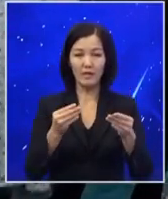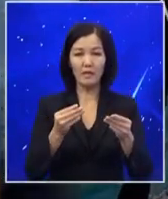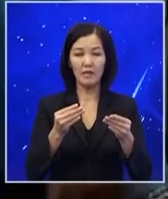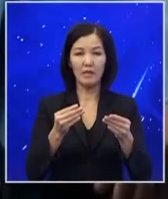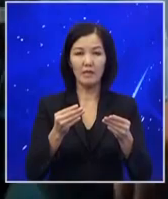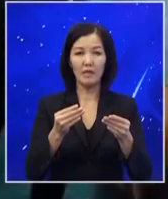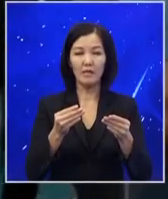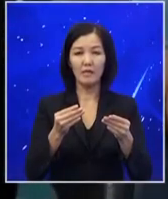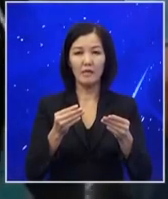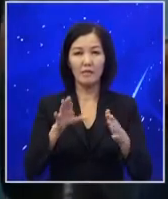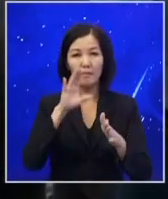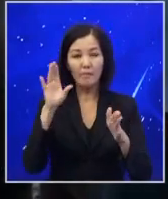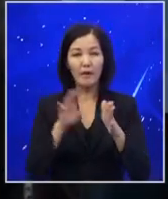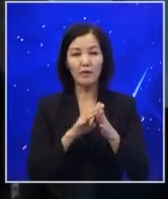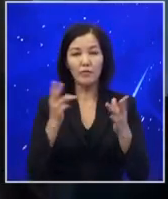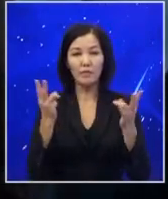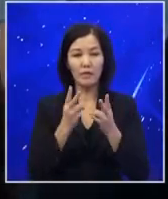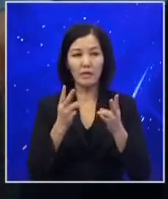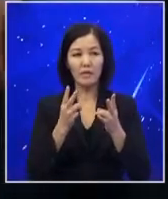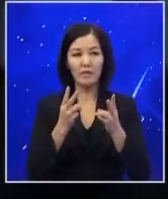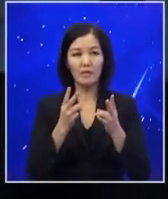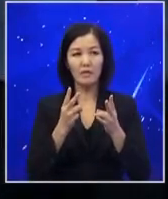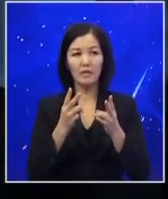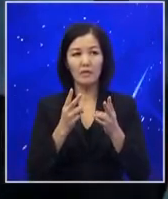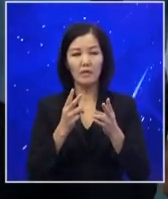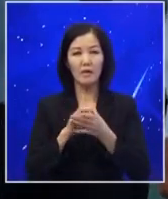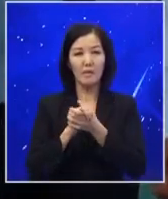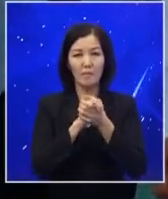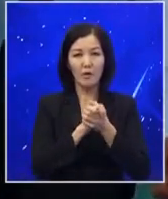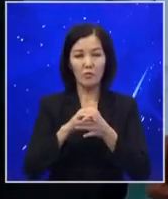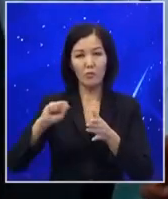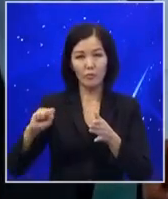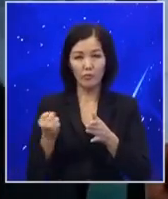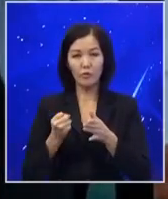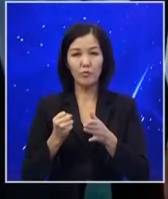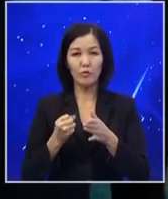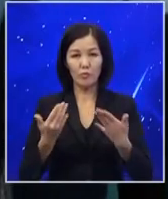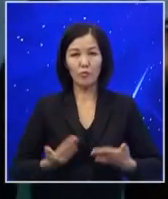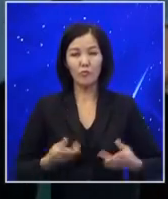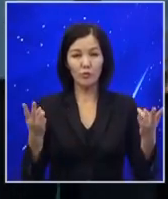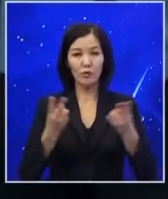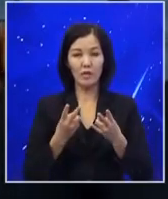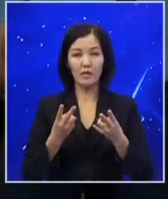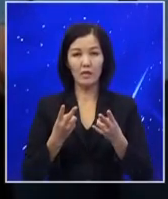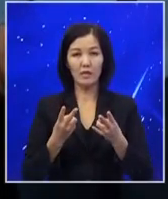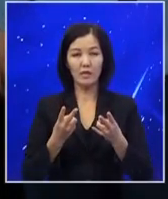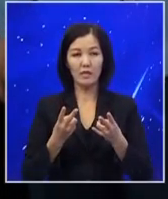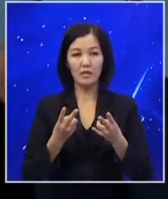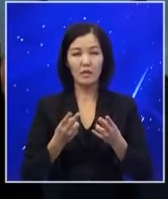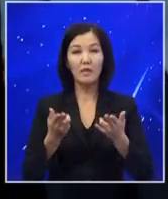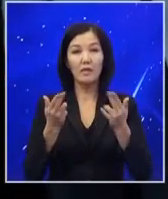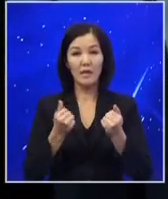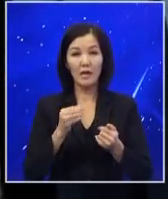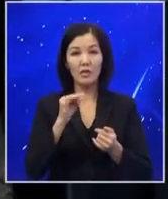құлдарымыз. Бірің анандай, бірің мынандай демей, бауыр болып өмір сүрейік, ағайындар. Ие, Жамал